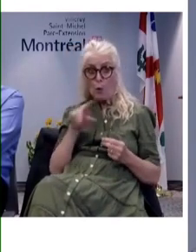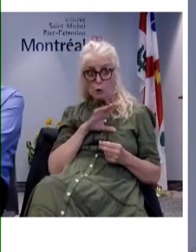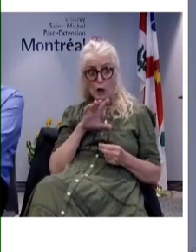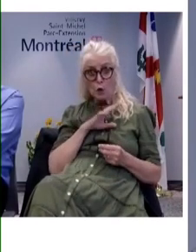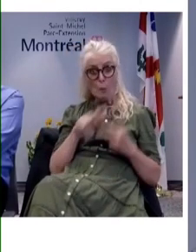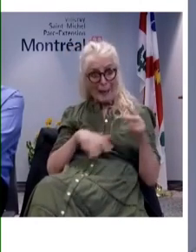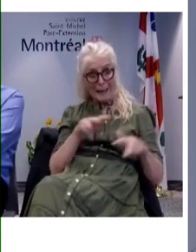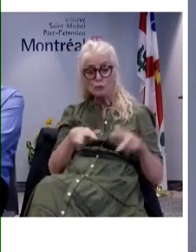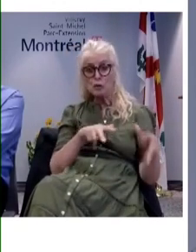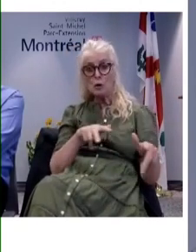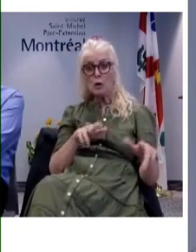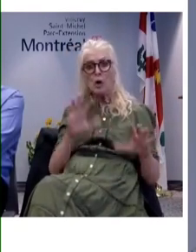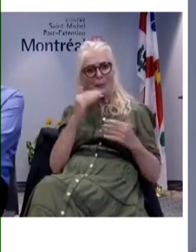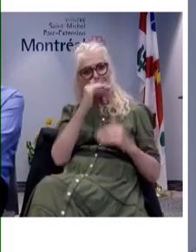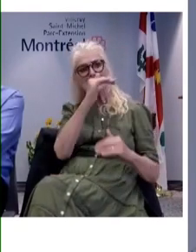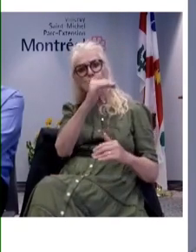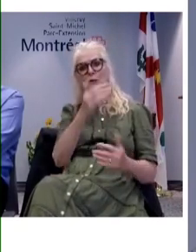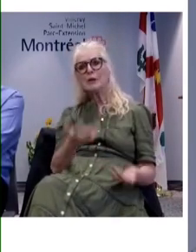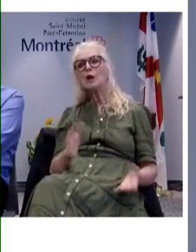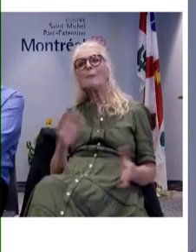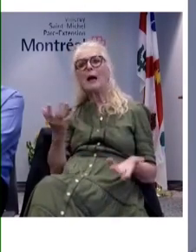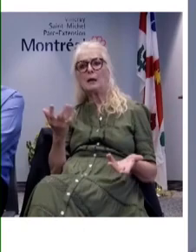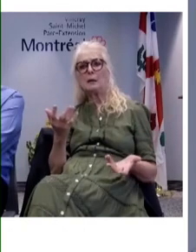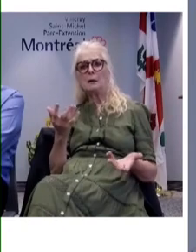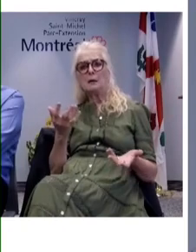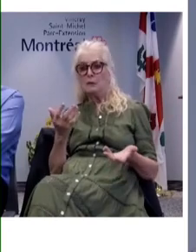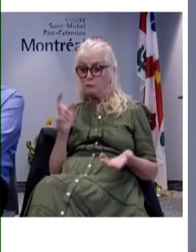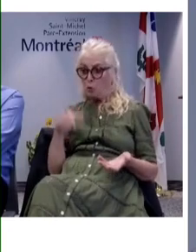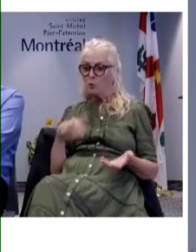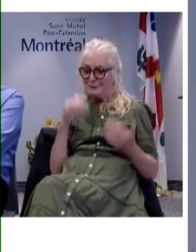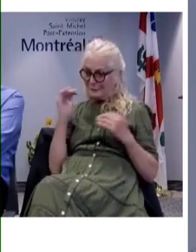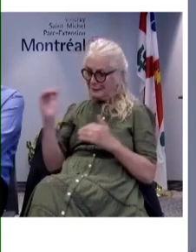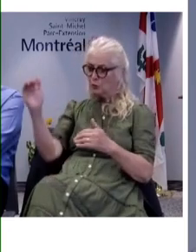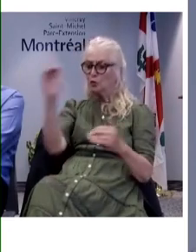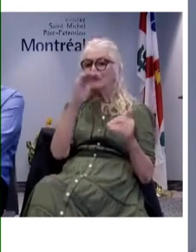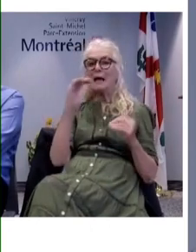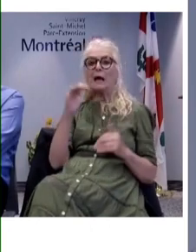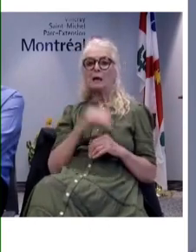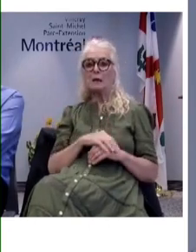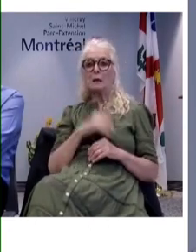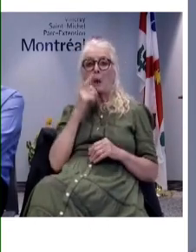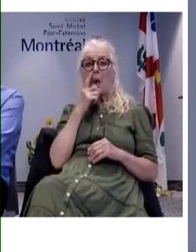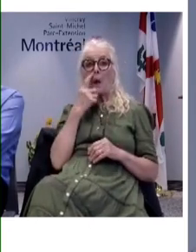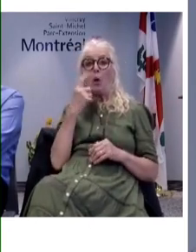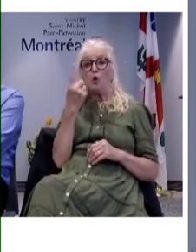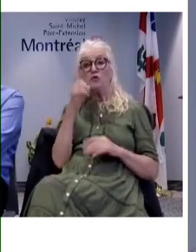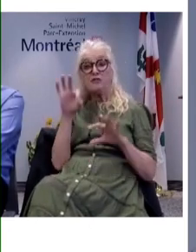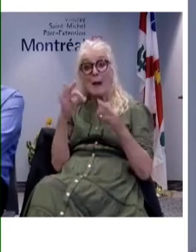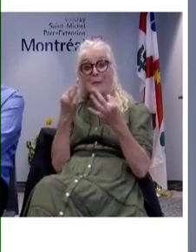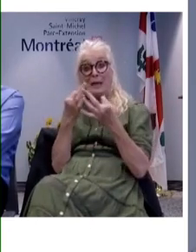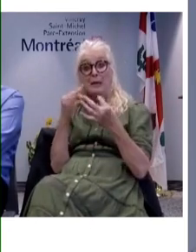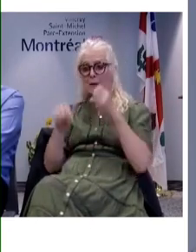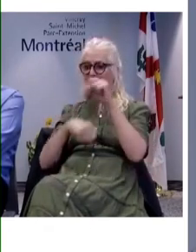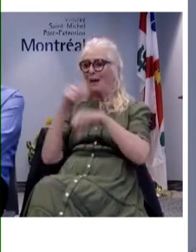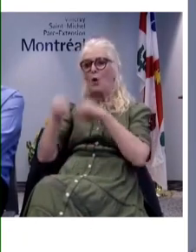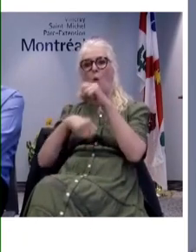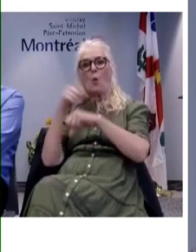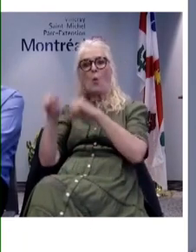s'assure de faire ça en offrant des alternatives sécuritaires et faire rouler une famille en vélo sur